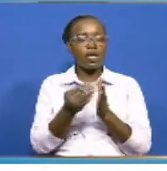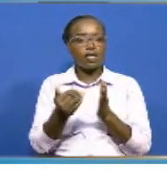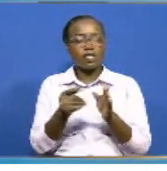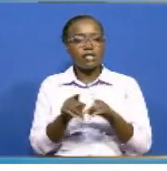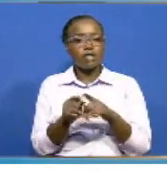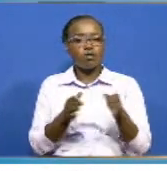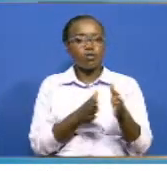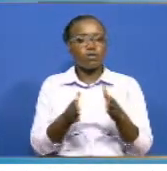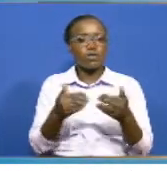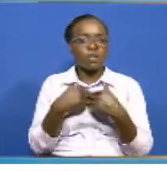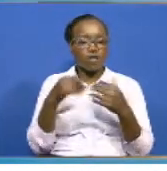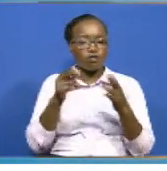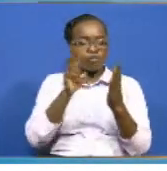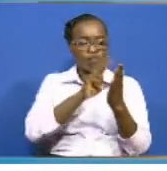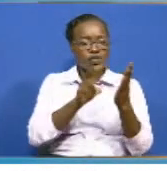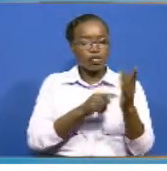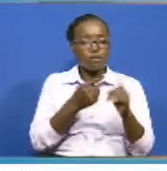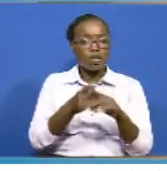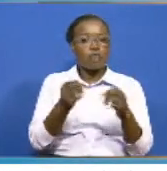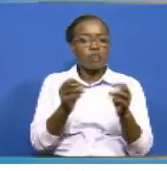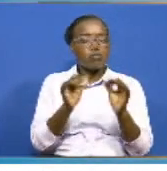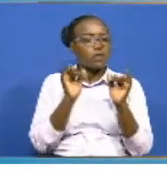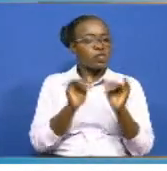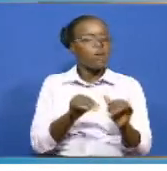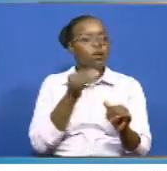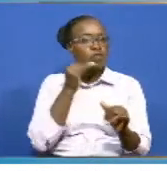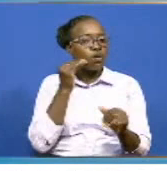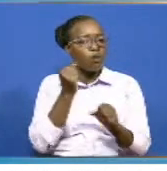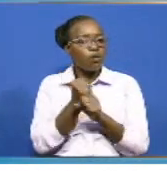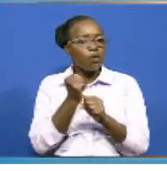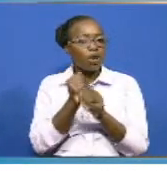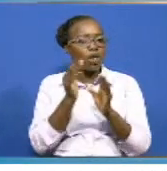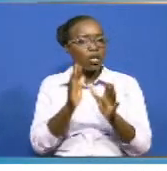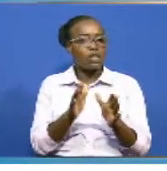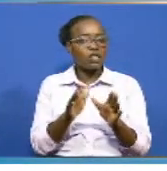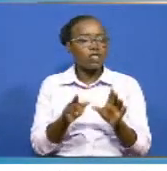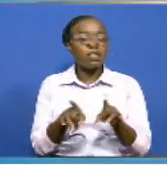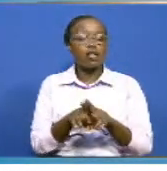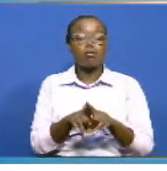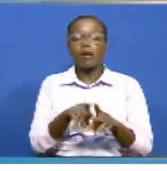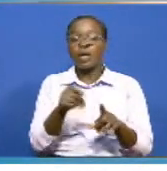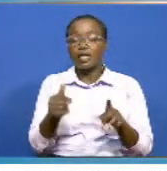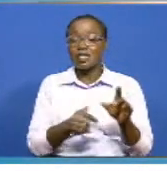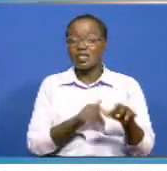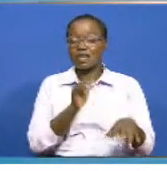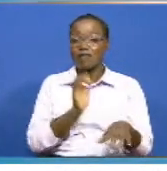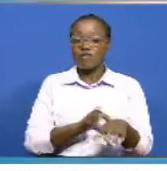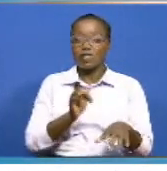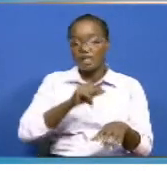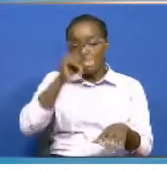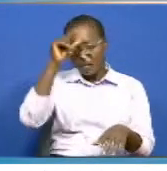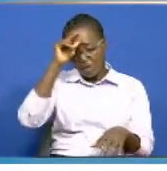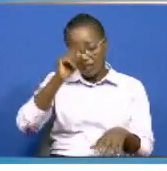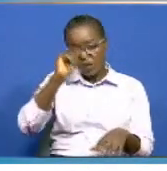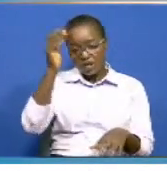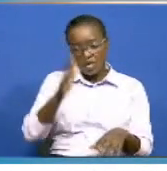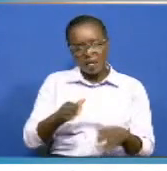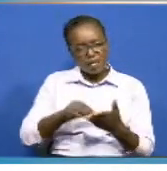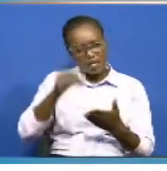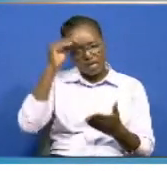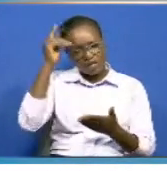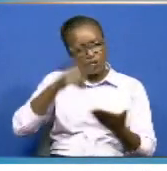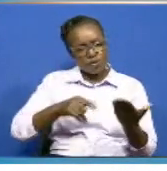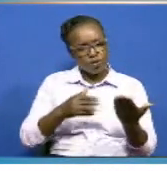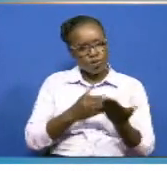kusoma, lakini wengine walisalia pale nyumbani. Vile vile wafanyikazi, kuna wale ambao waliathirika. Serikali na Wakenya kwa jumla wamejifunza nini